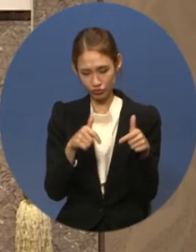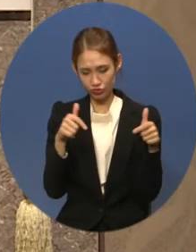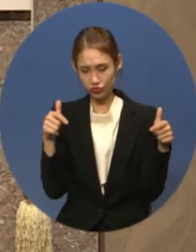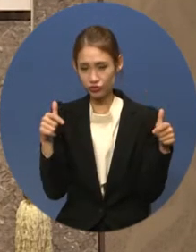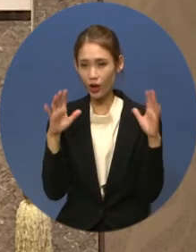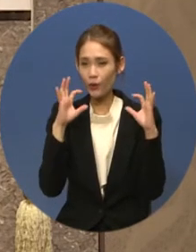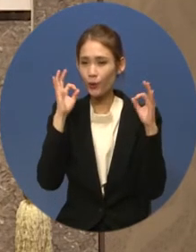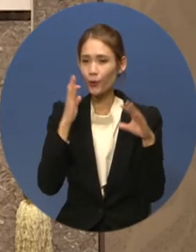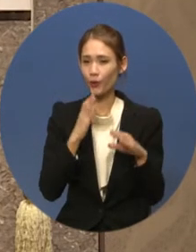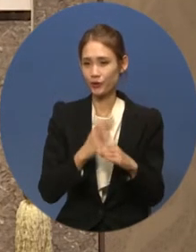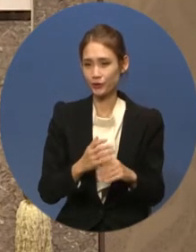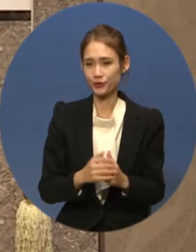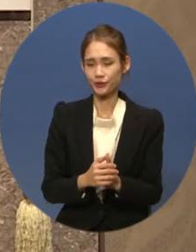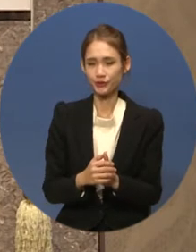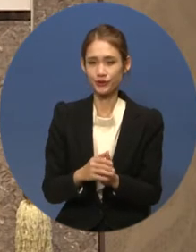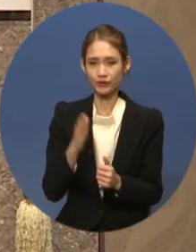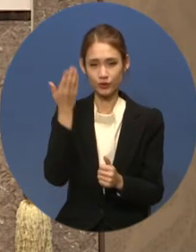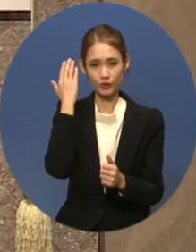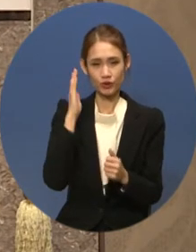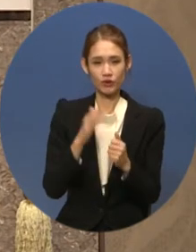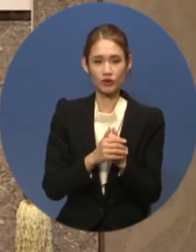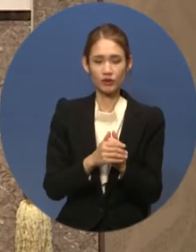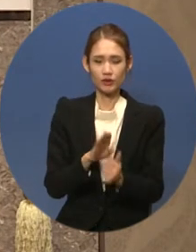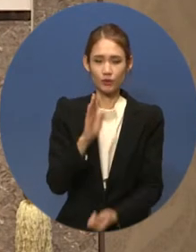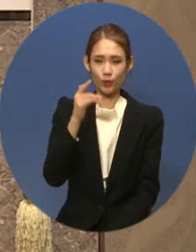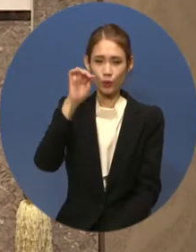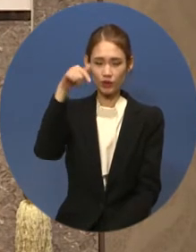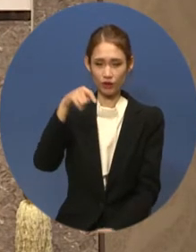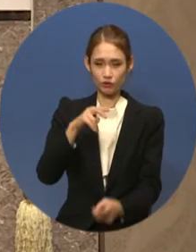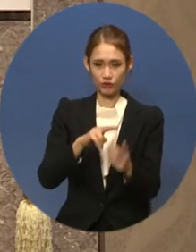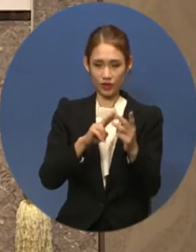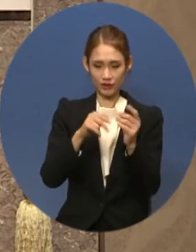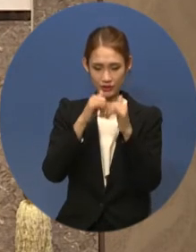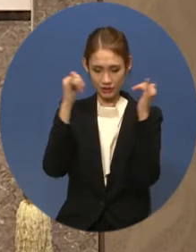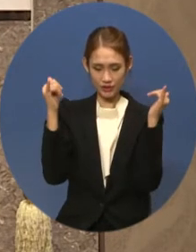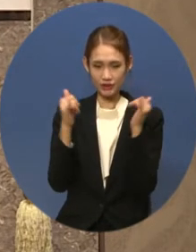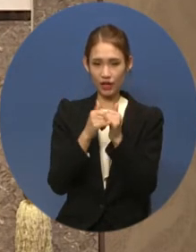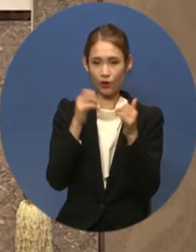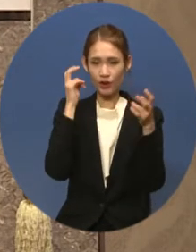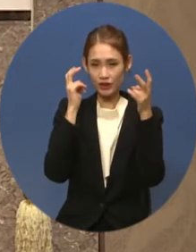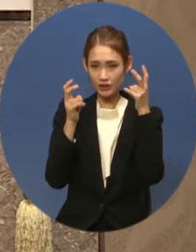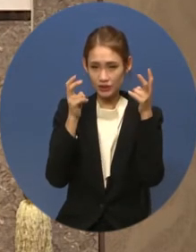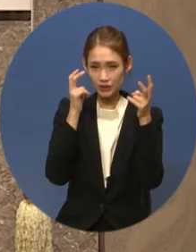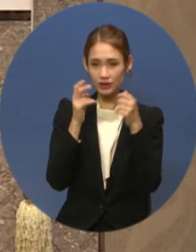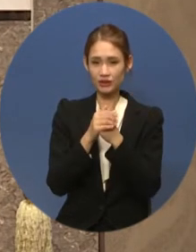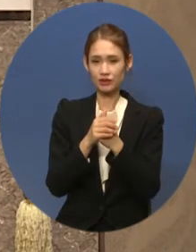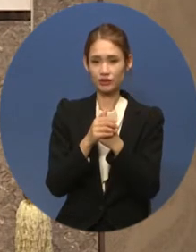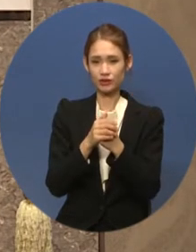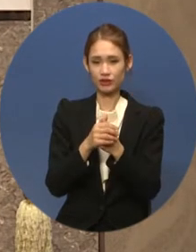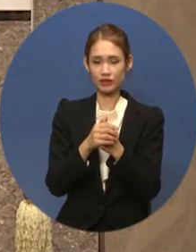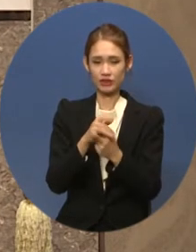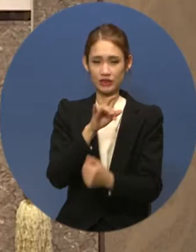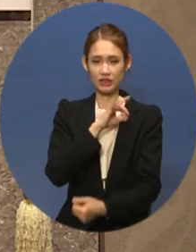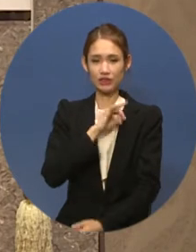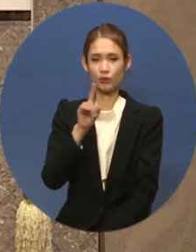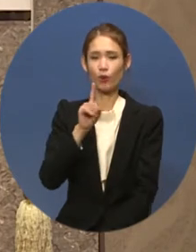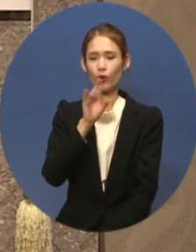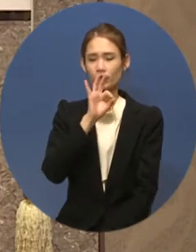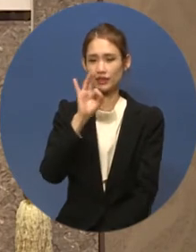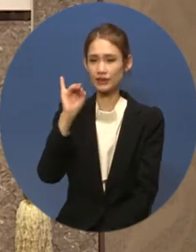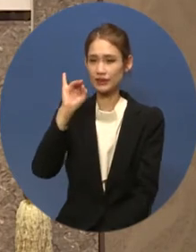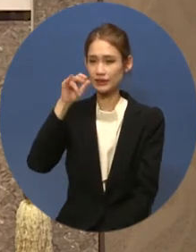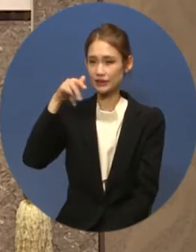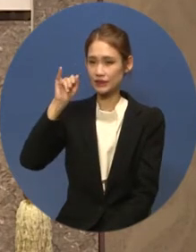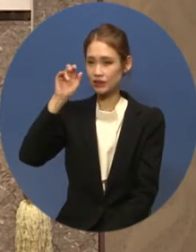하고 있구요 또 최근에는 우리 보장구 센터 하고 5 그 사회적 기업 중에 이지무브 하고